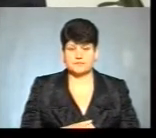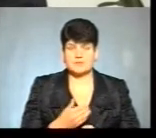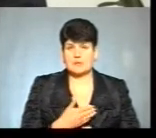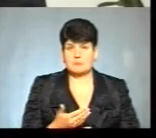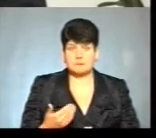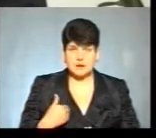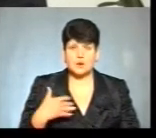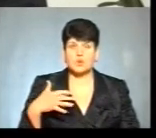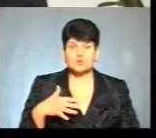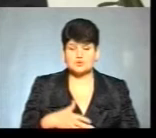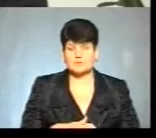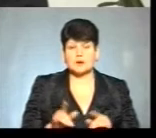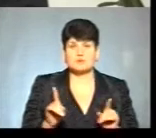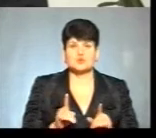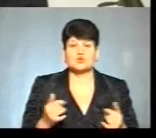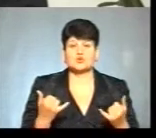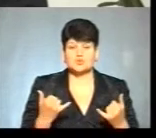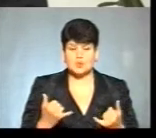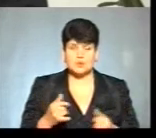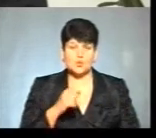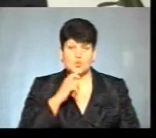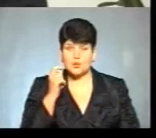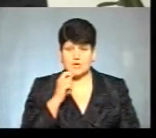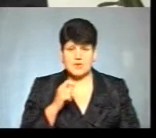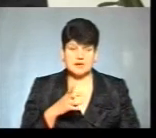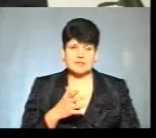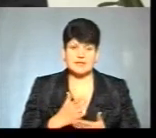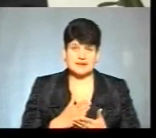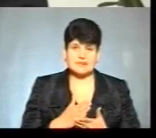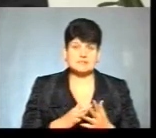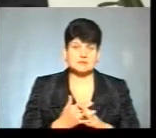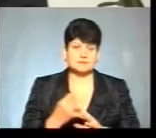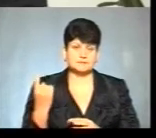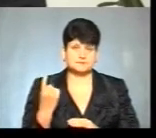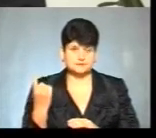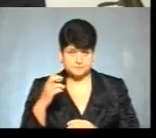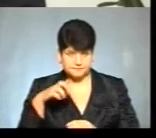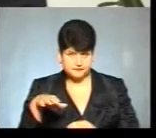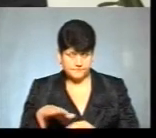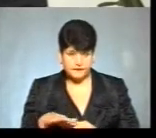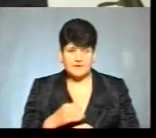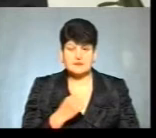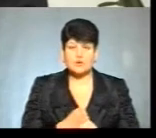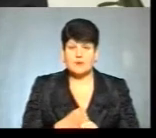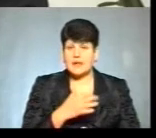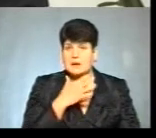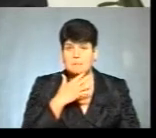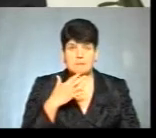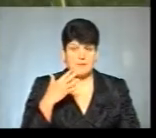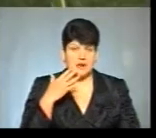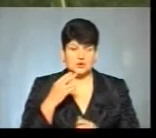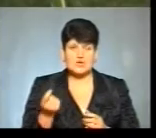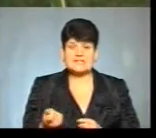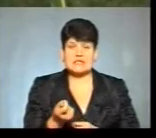десь розуміємо, що сьогодні Україна як країна аграрна виробляє дуже багато